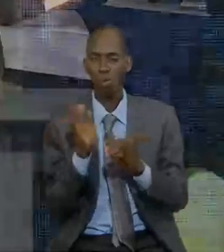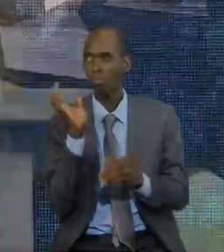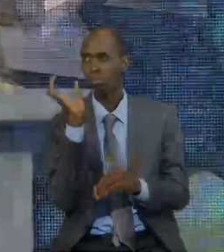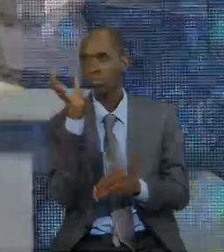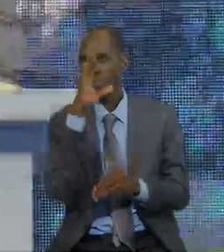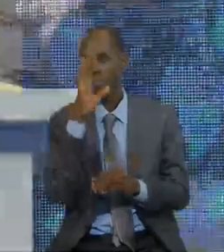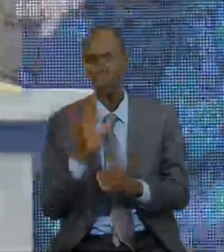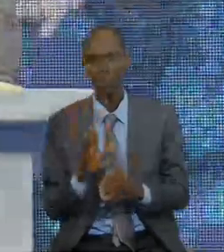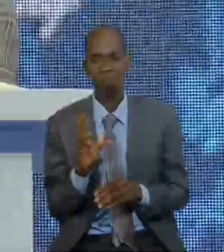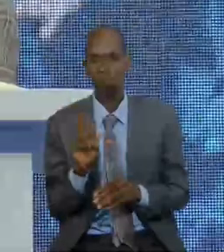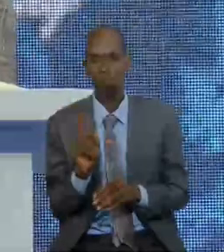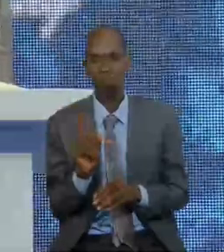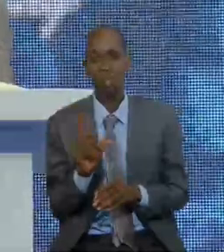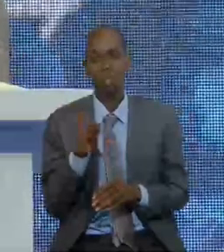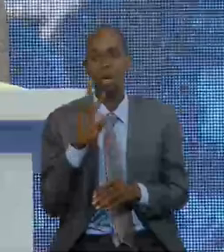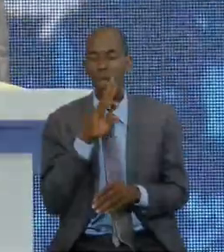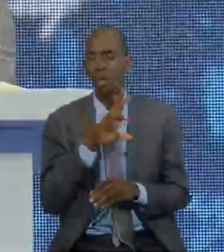étranger maintenant